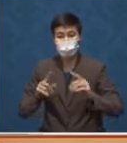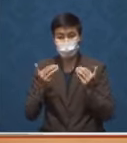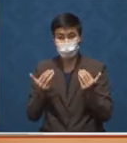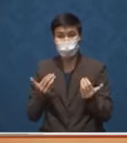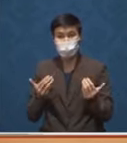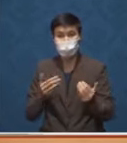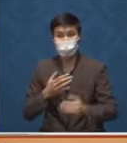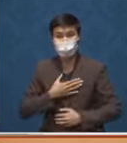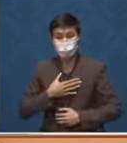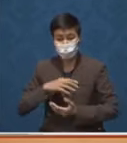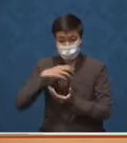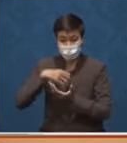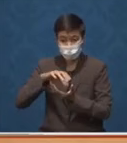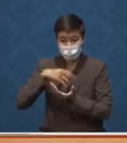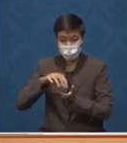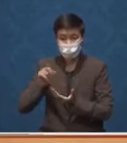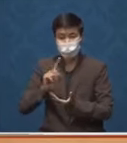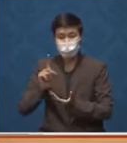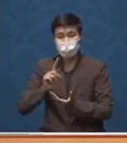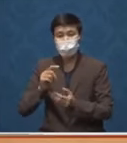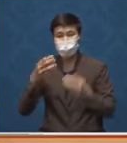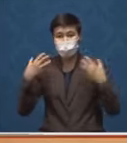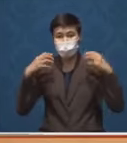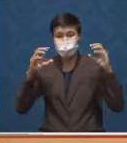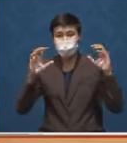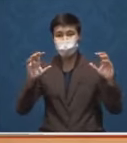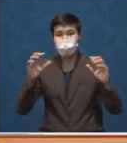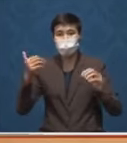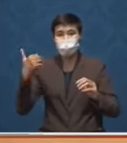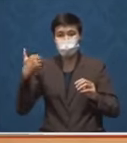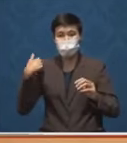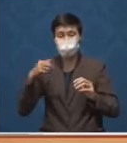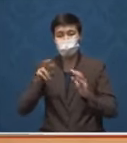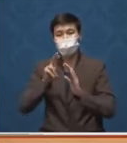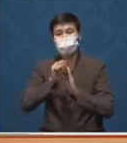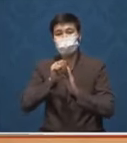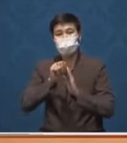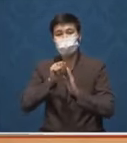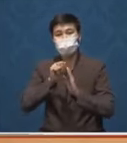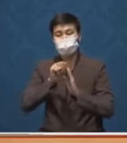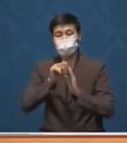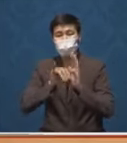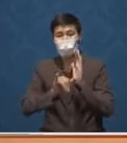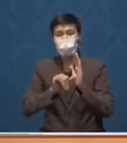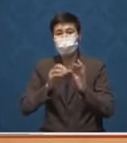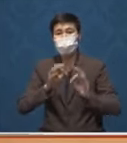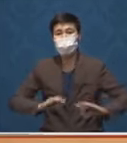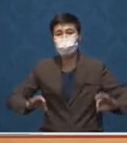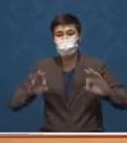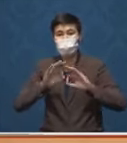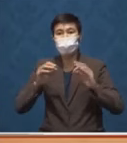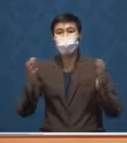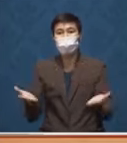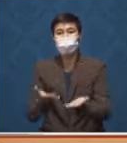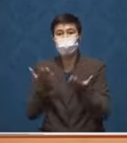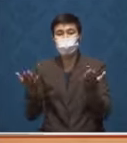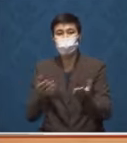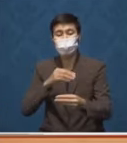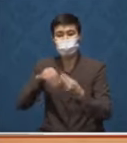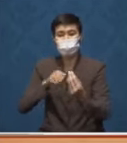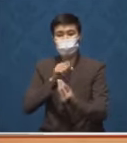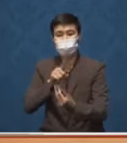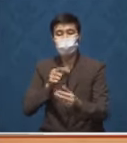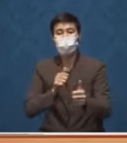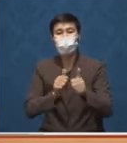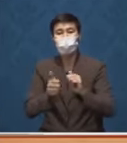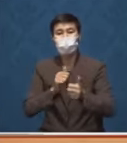ากเรียนว่าทางรัฐบาลเนี่ยนะครับก็มีนโยบายสำคัญอยู่แล้วในการส่งเสริมเศรษฐกิจที่เกิดการแข่งขันโดยเสรี